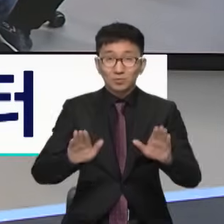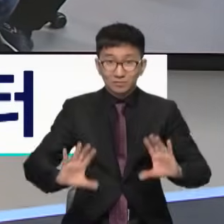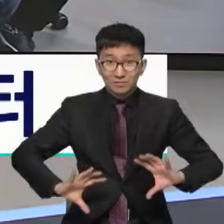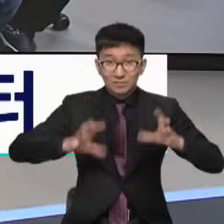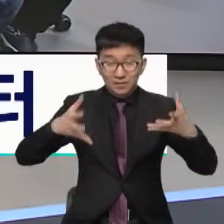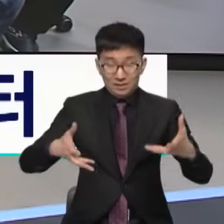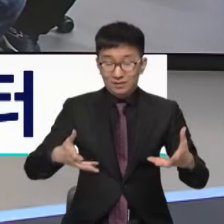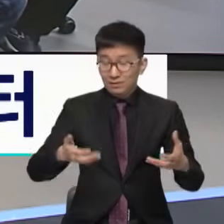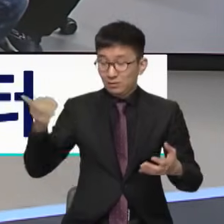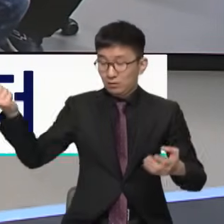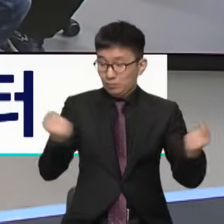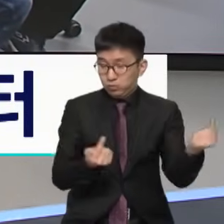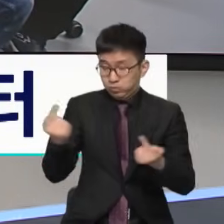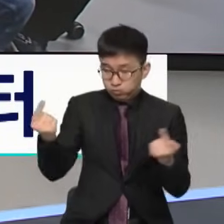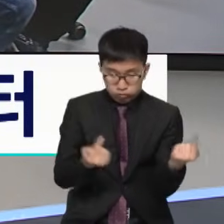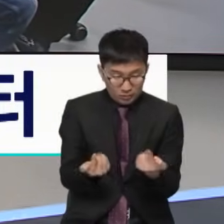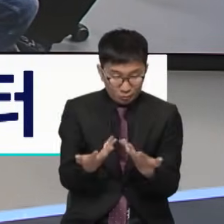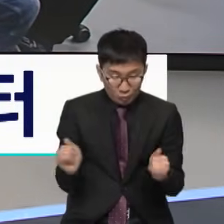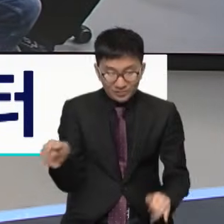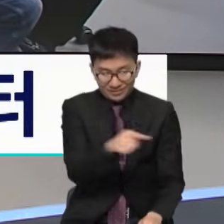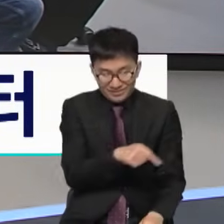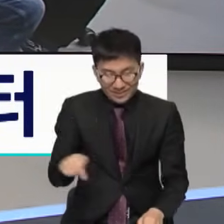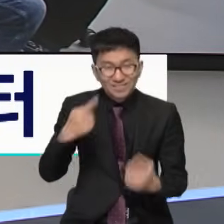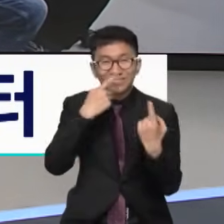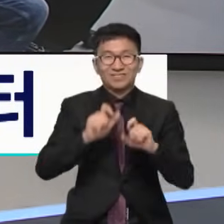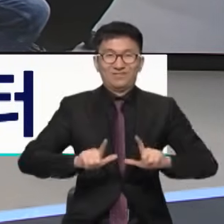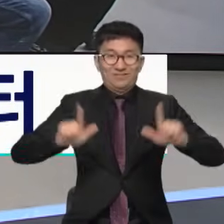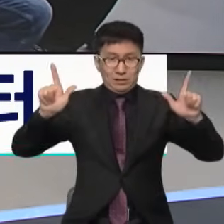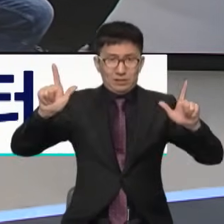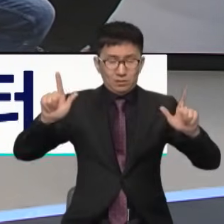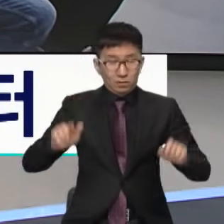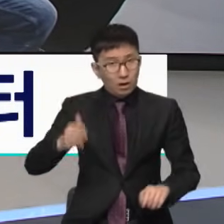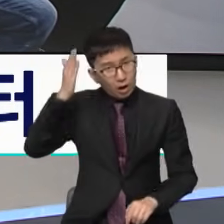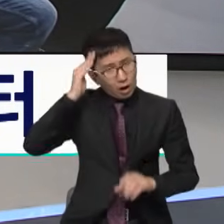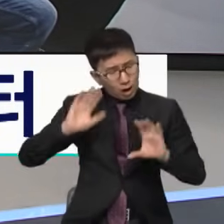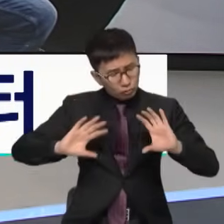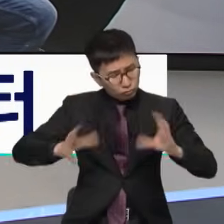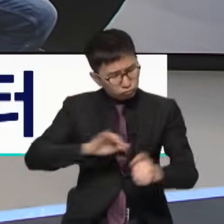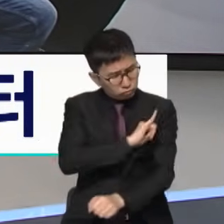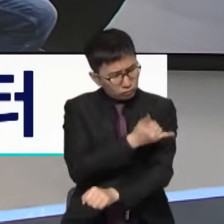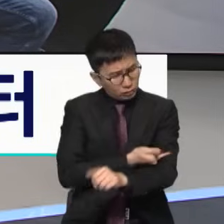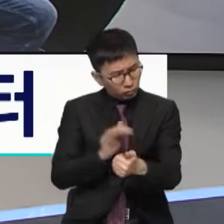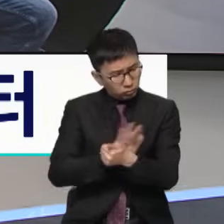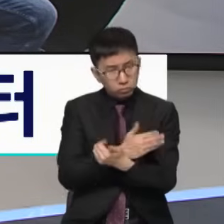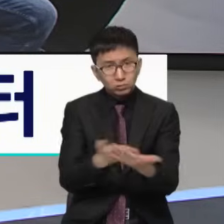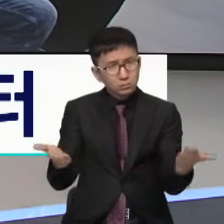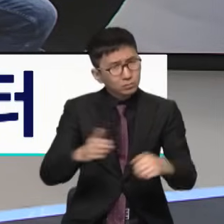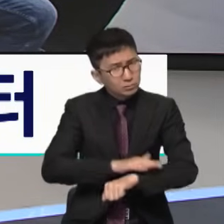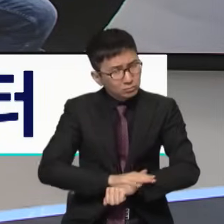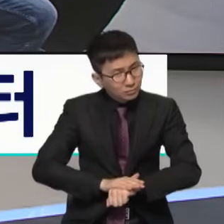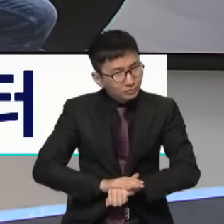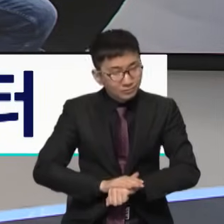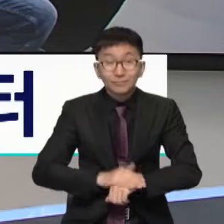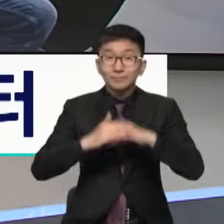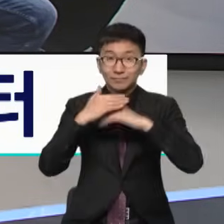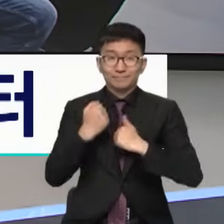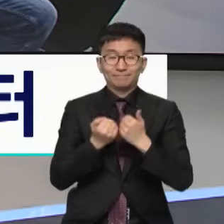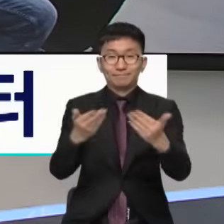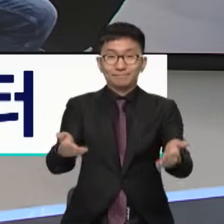세계 이주 노동자의 날을 맞아서 우리 사회가 이들의 인권을 제대로 보호하고 있는지 짚어봤습니다. 조울성